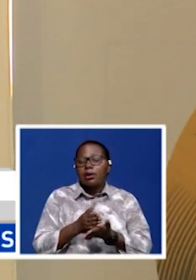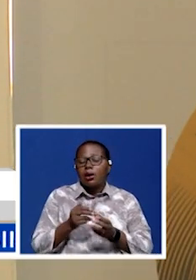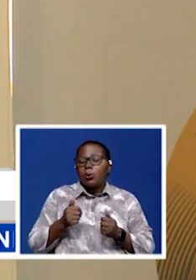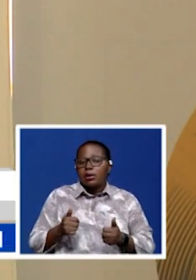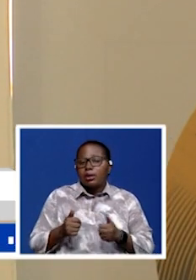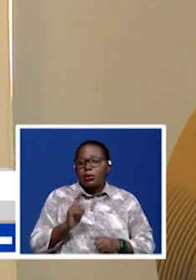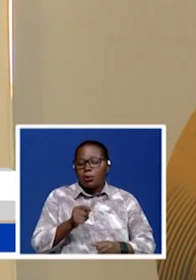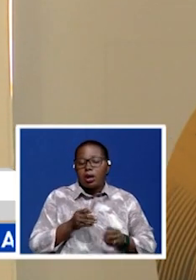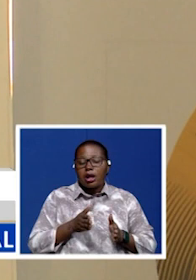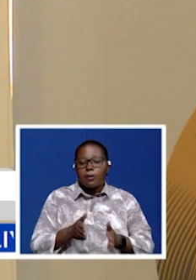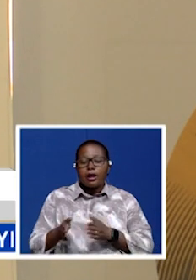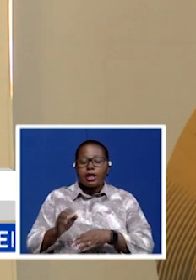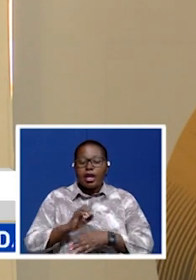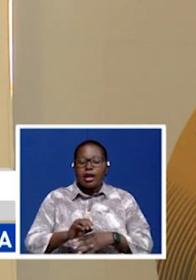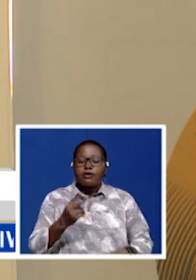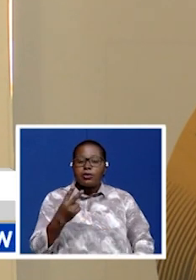tutakuwa Na wapangaji